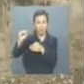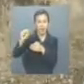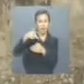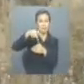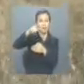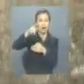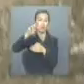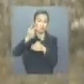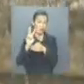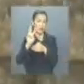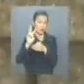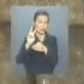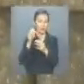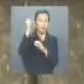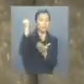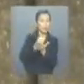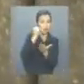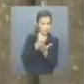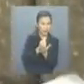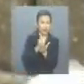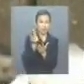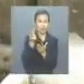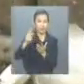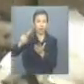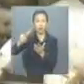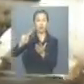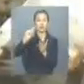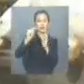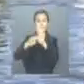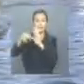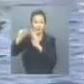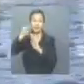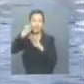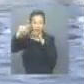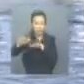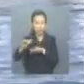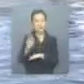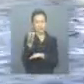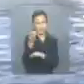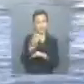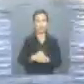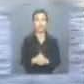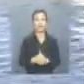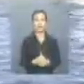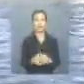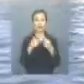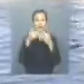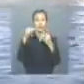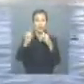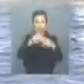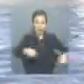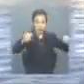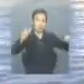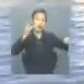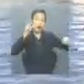องตั้งแต่บางกะปิคลองตันระดับน้ำนั้นลดลงเล็กน้อยค่ะส่วนการรื้อแนวกระสอบทรายขนาดใหญ่หรือว่าบิ๊กแบ็กอาจส่ง